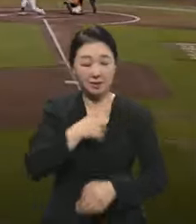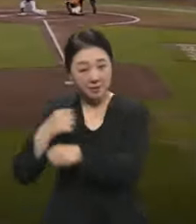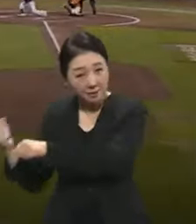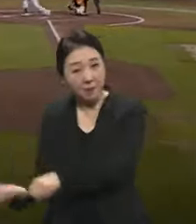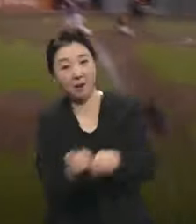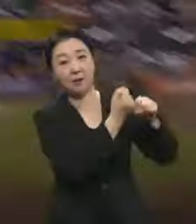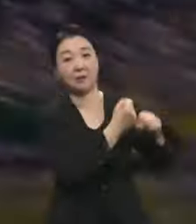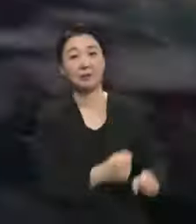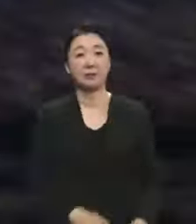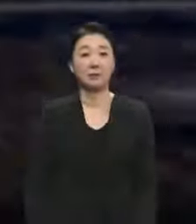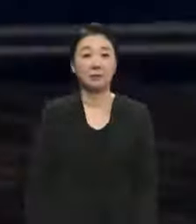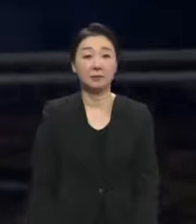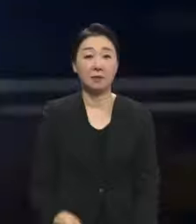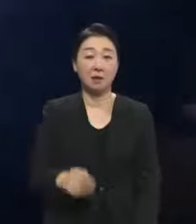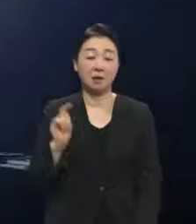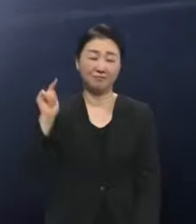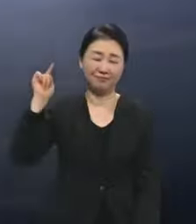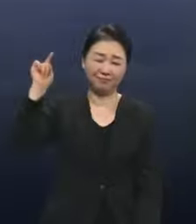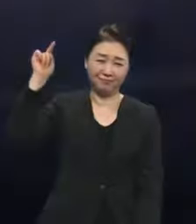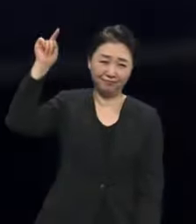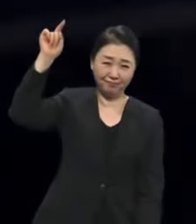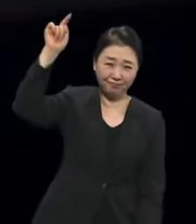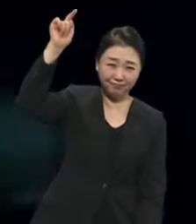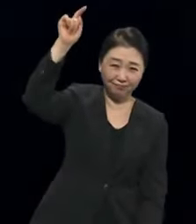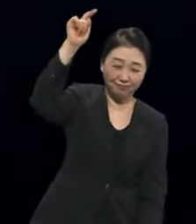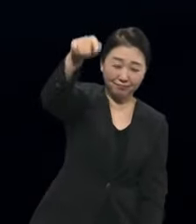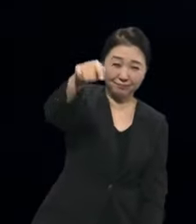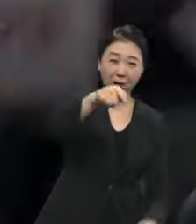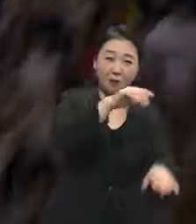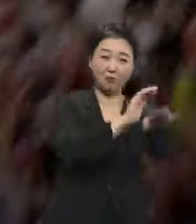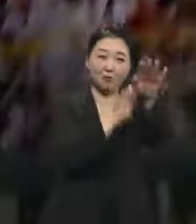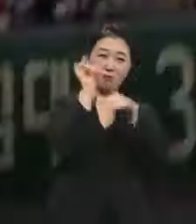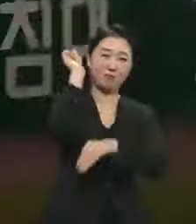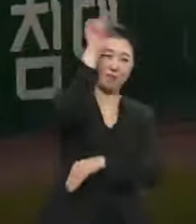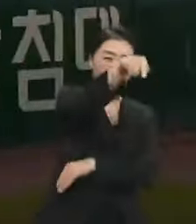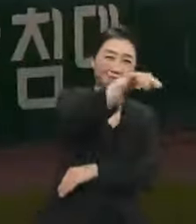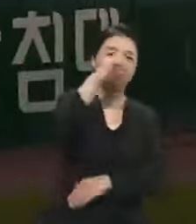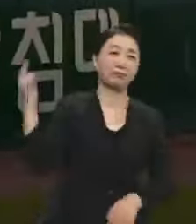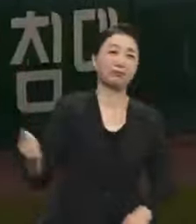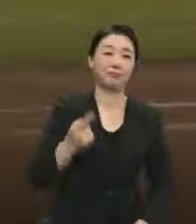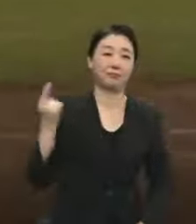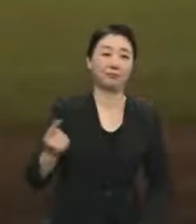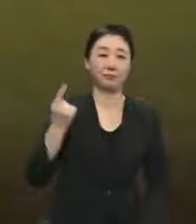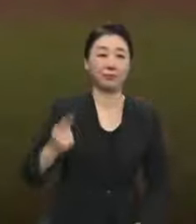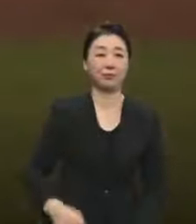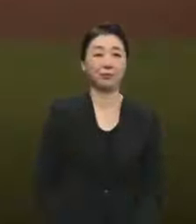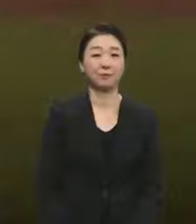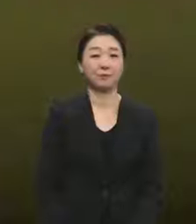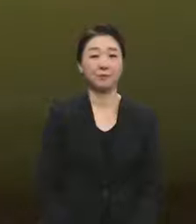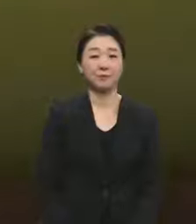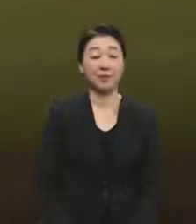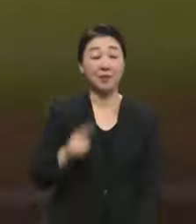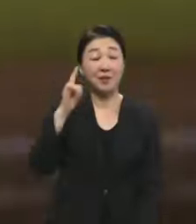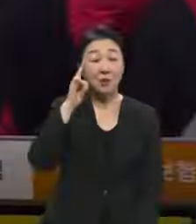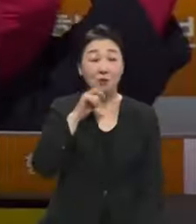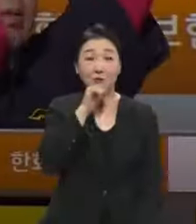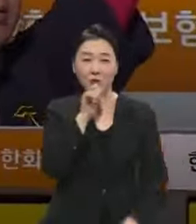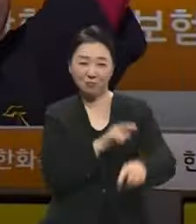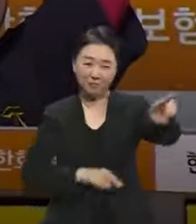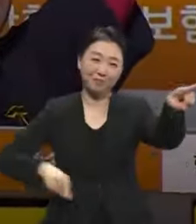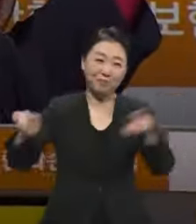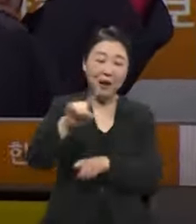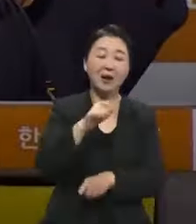걷어올립니다. 높은 폼을 써내그린 타구는 우중간 담장을 그대로 넘겨버립니다. 승부를 뒤집은 최영우의 역전